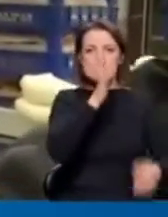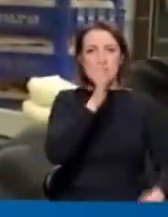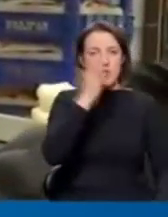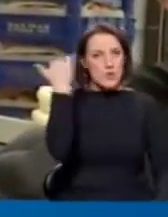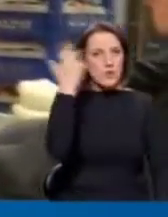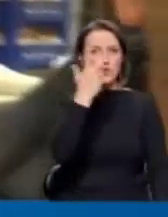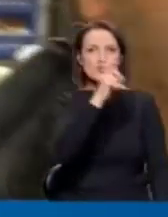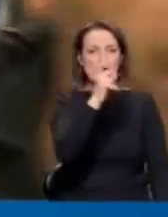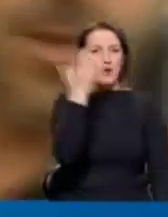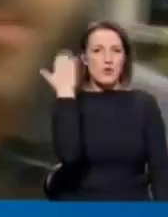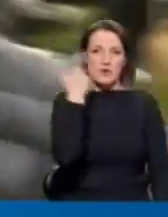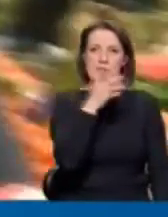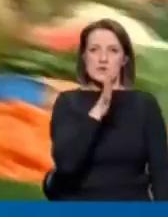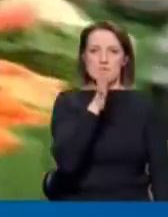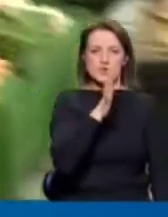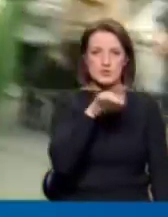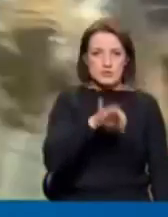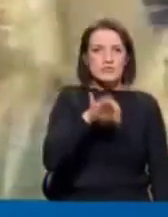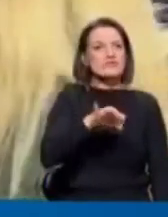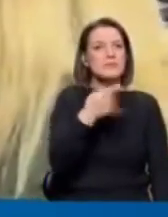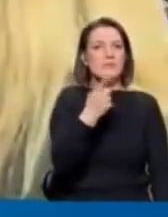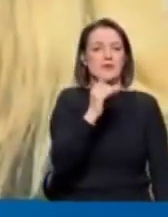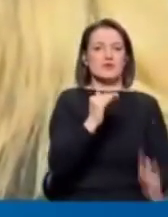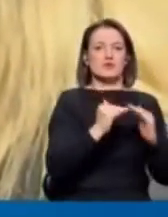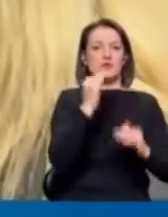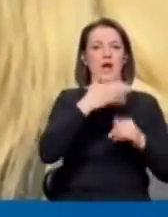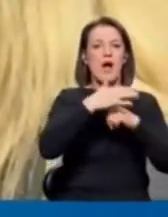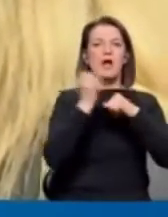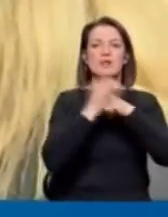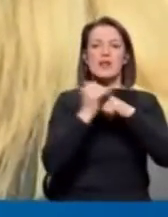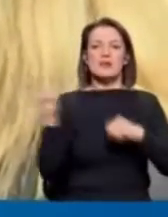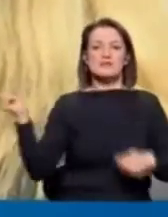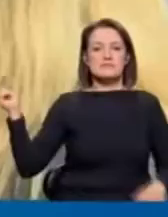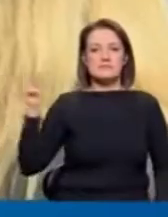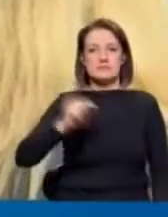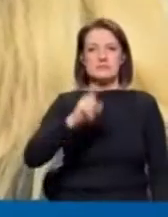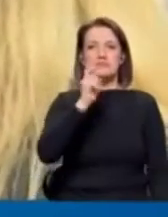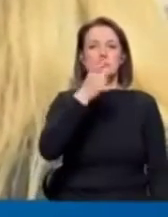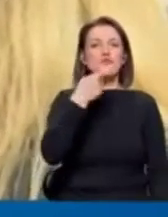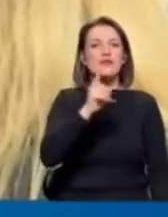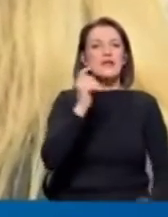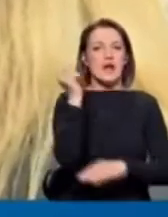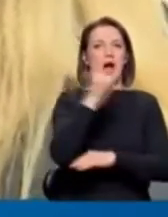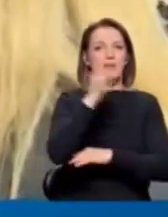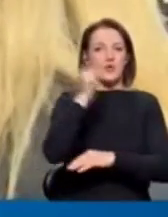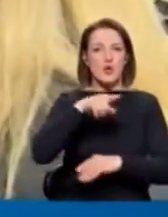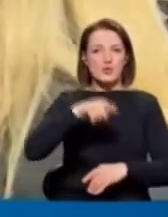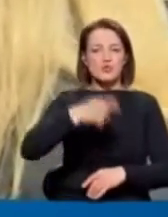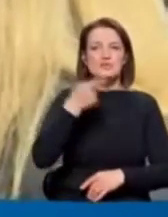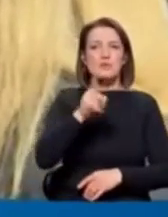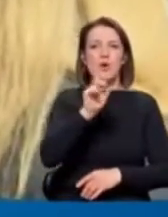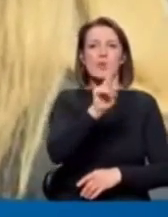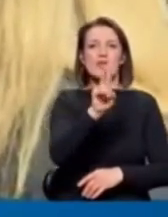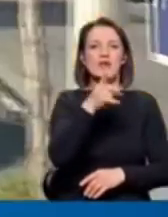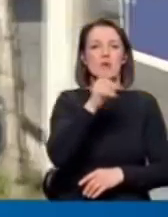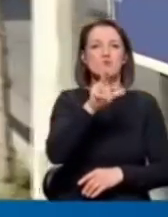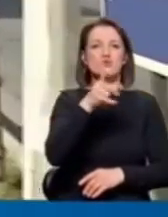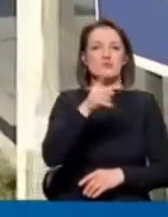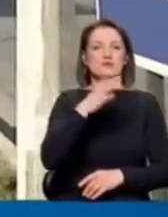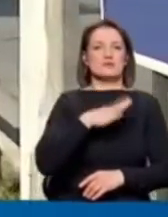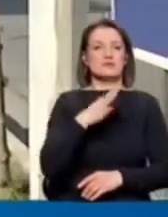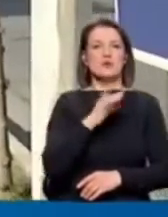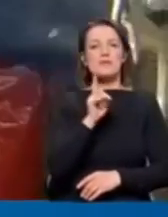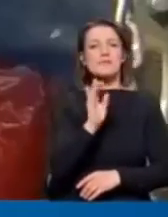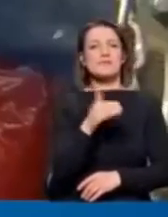ay önce çok güzel oluyor Antalya'dan buraya normalde 9 bin liraya gelen kamyon şimdi 12013000 lira